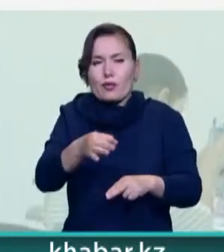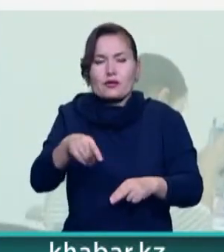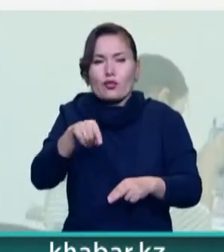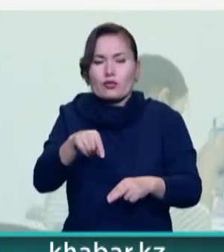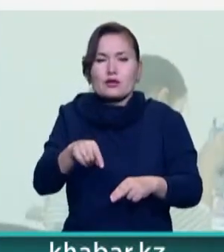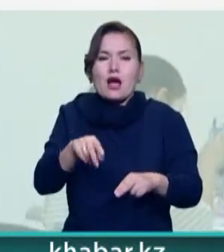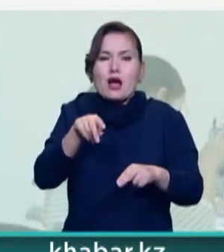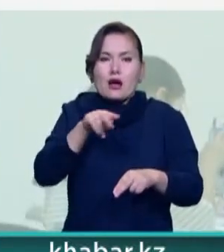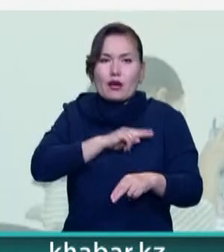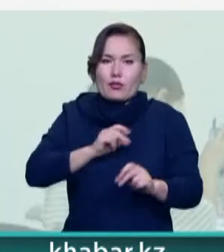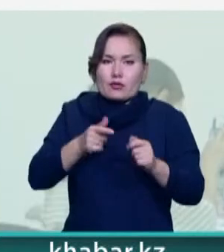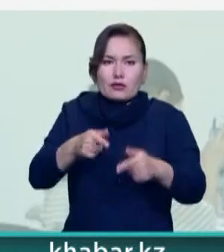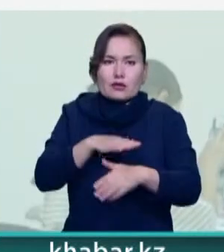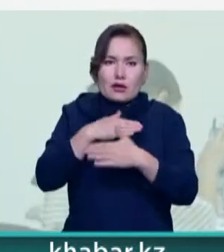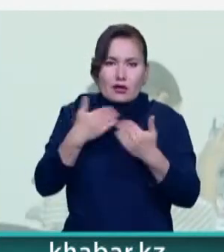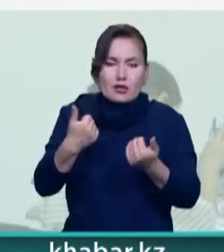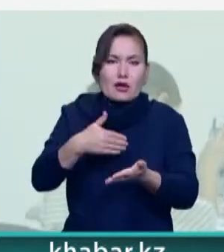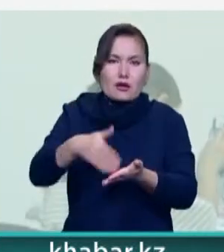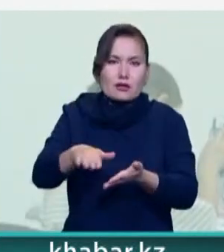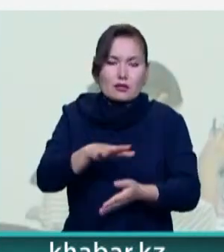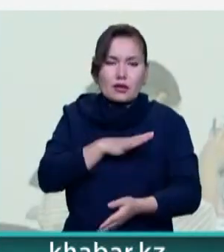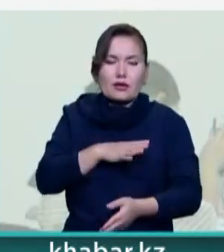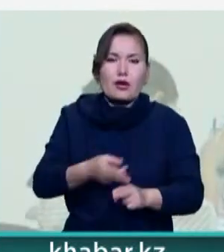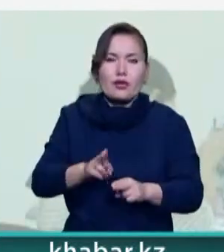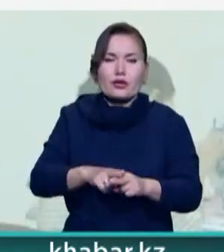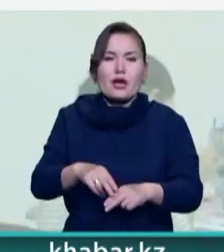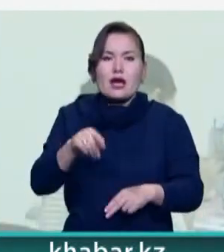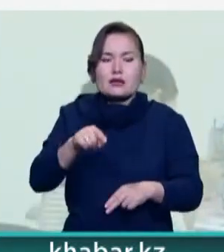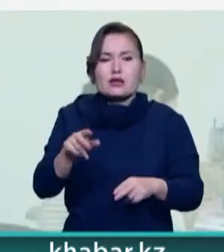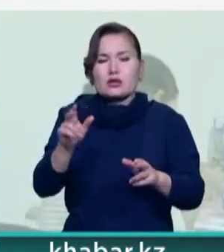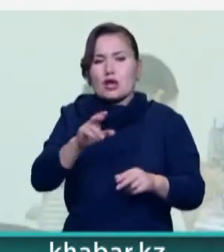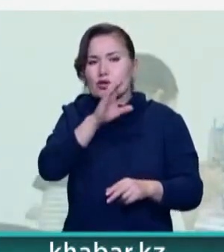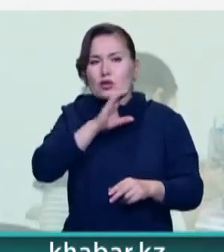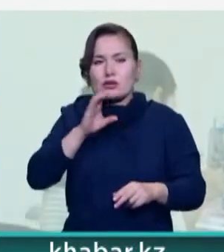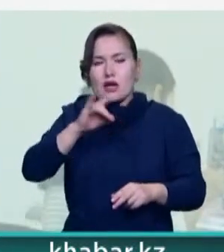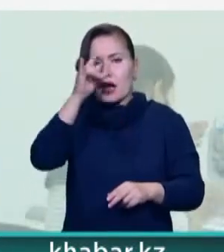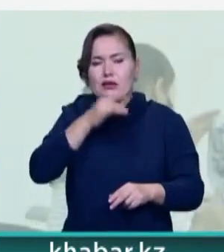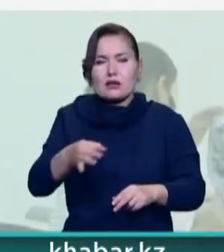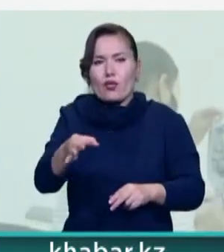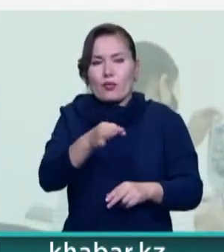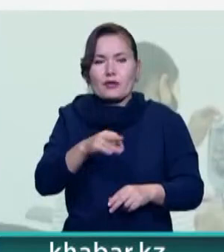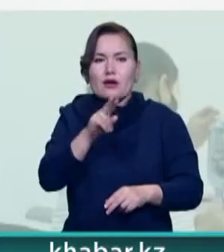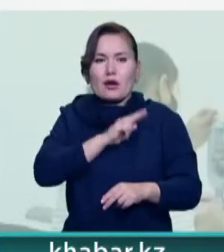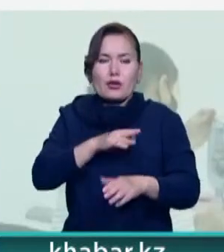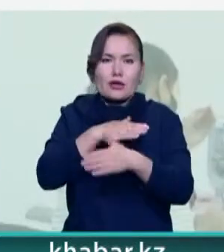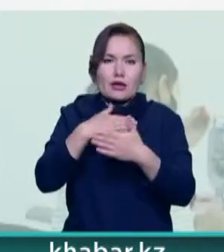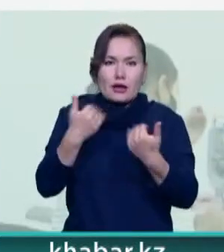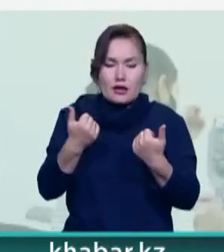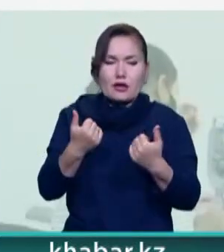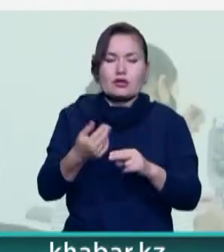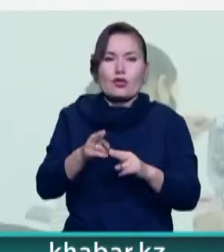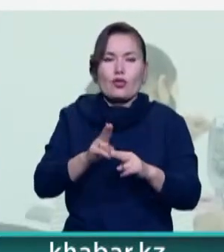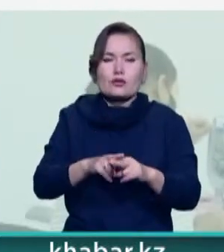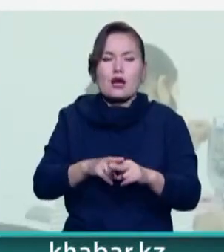серпін бағдарламасы бойынша өз өңірлеріне қайтып кетті. Мұнда жұмыс жоқ. Қалада жұмыс жоқ деп, бірақ іздеген